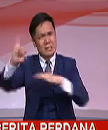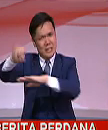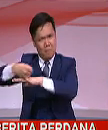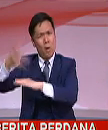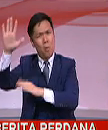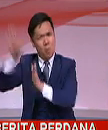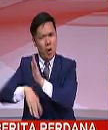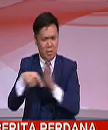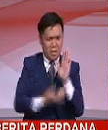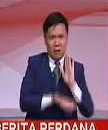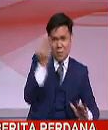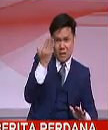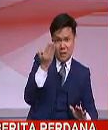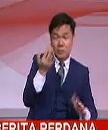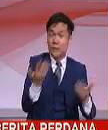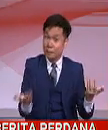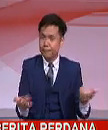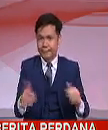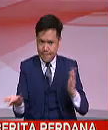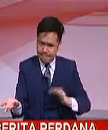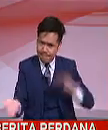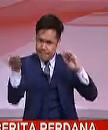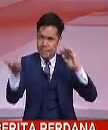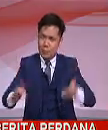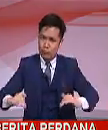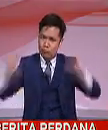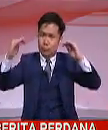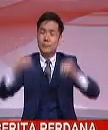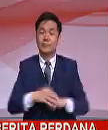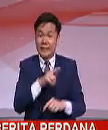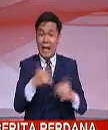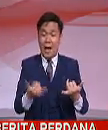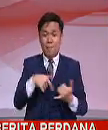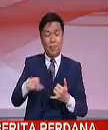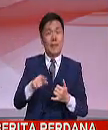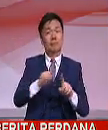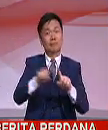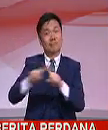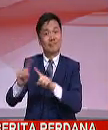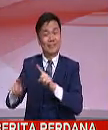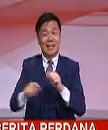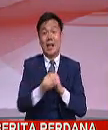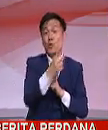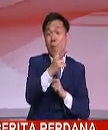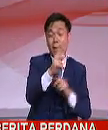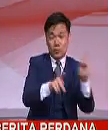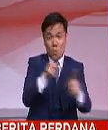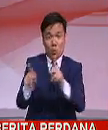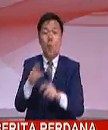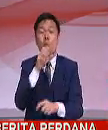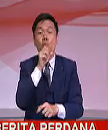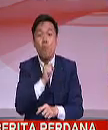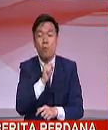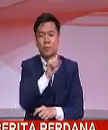import. Rancangan berdurasi setengah jam bagi setiap episod bakal menyaksikan 12 peserta berusia